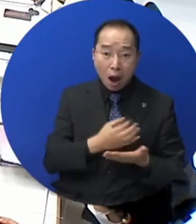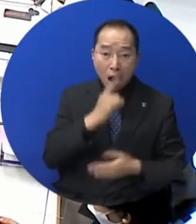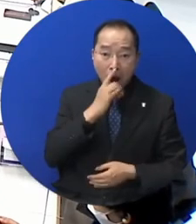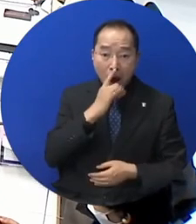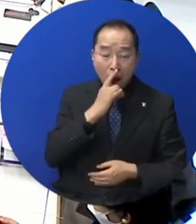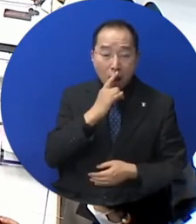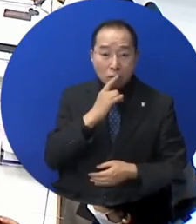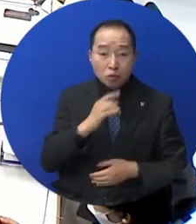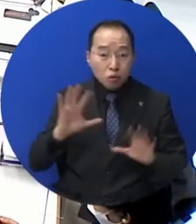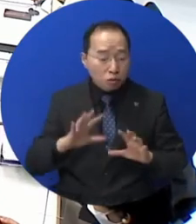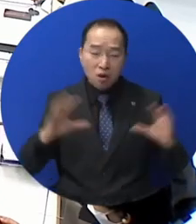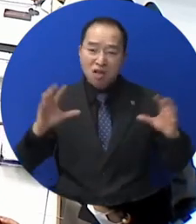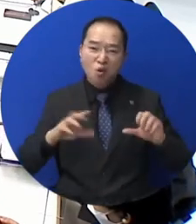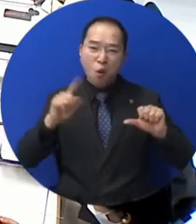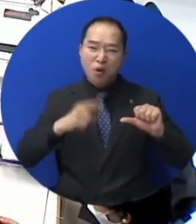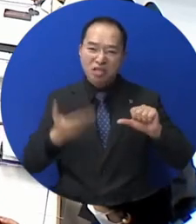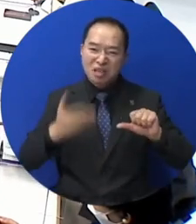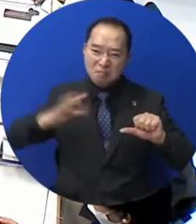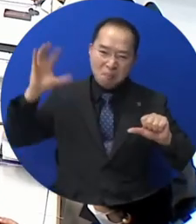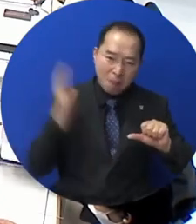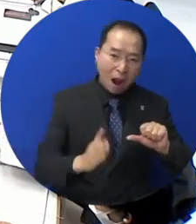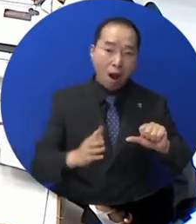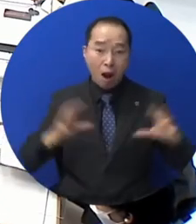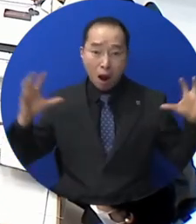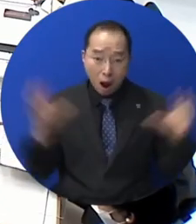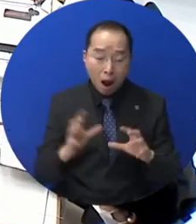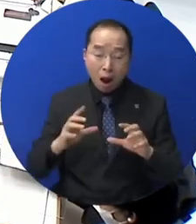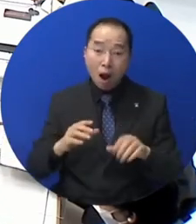조치까지 강화되다 보니 굉장히 어려움을 많이 겪고 계시죠.